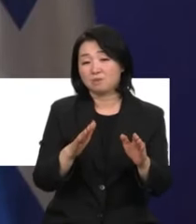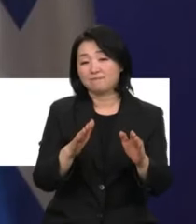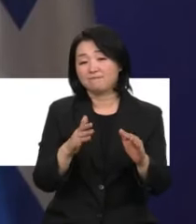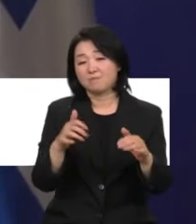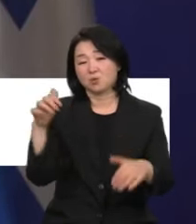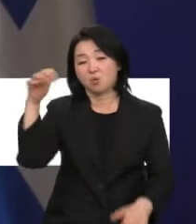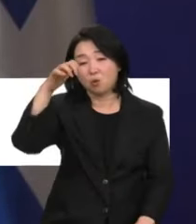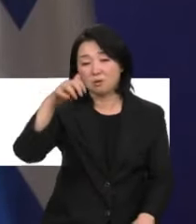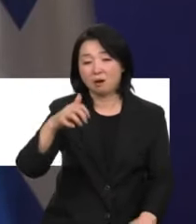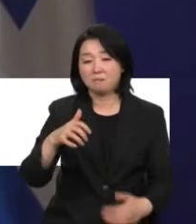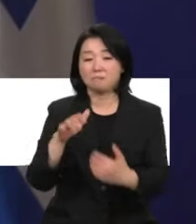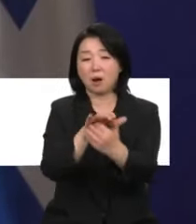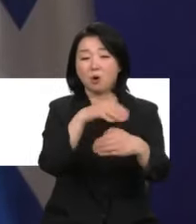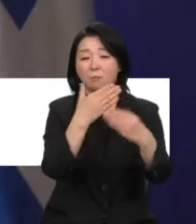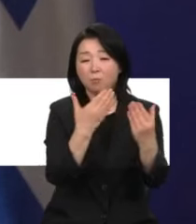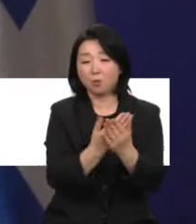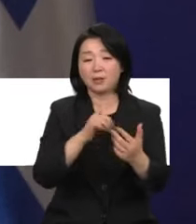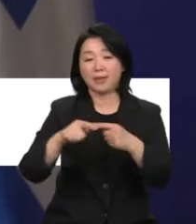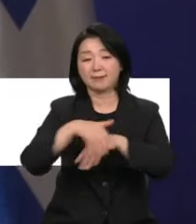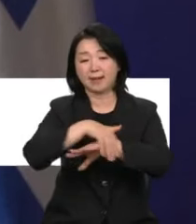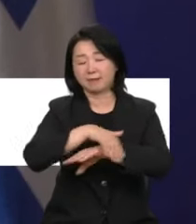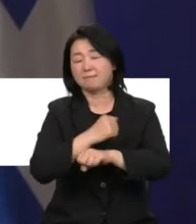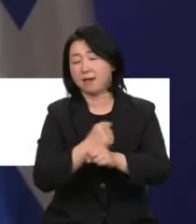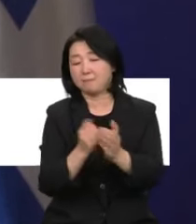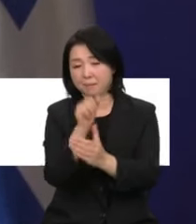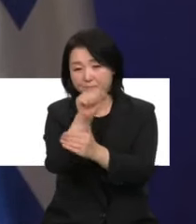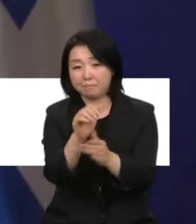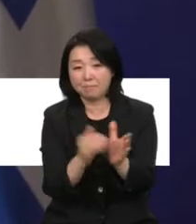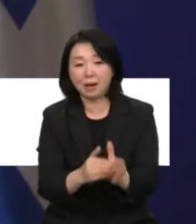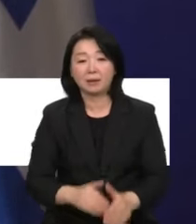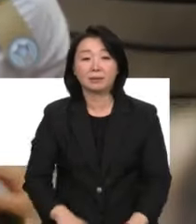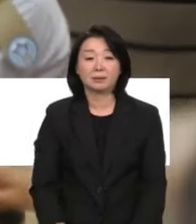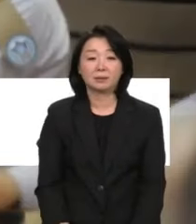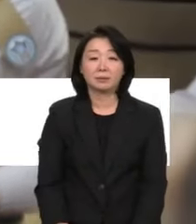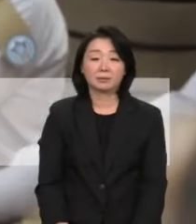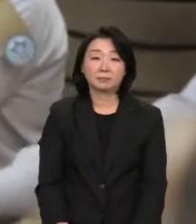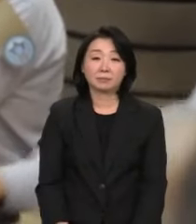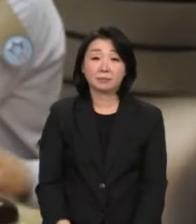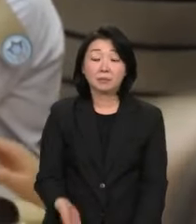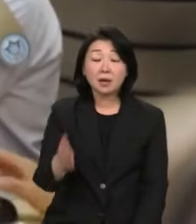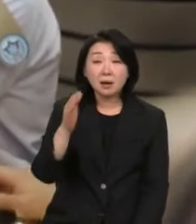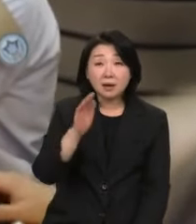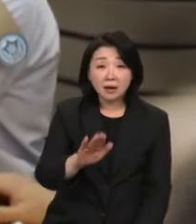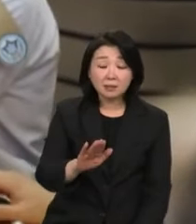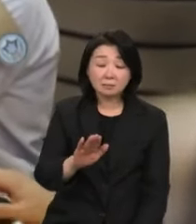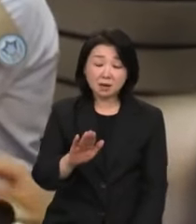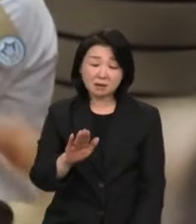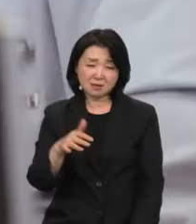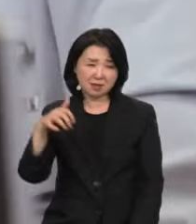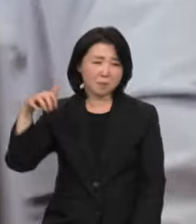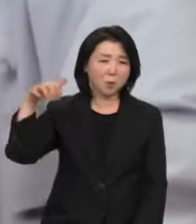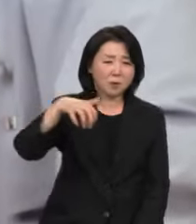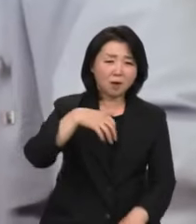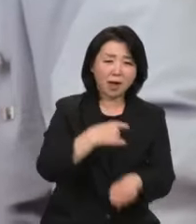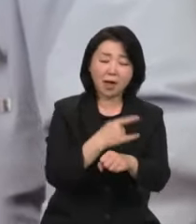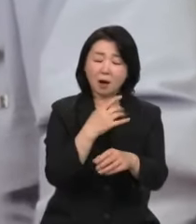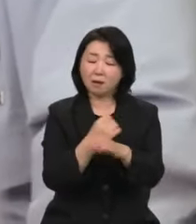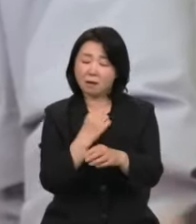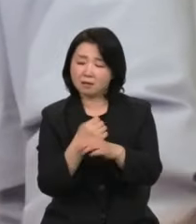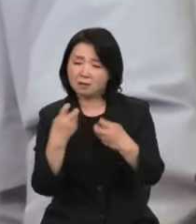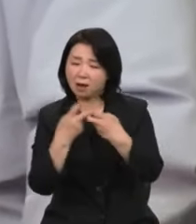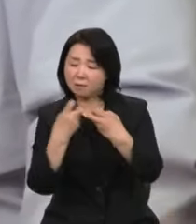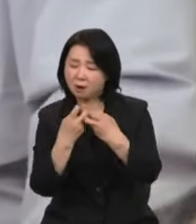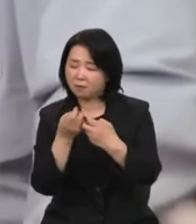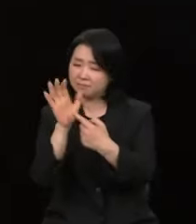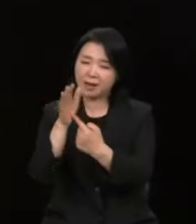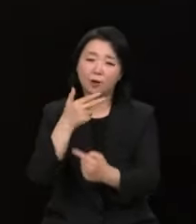operational plans for both offensive and defensive action. 다만 구체적인 방법이나 시기에 대해서는 언급하지